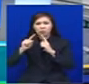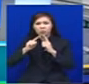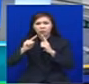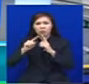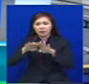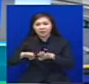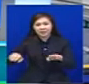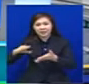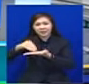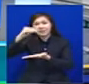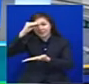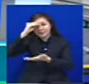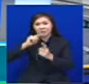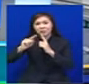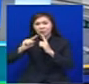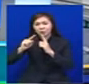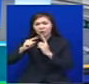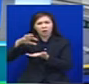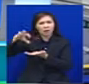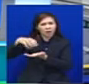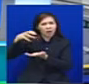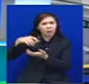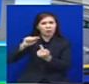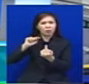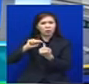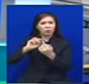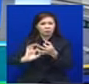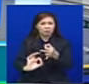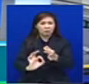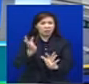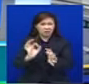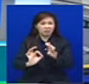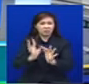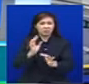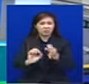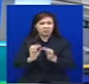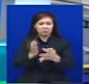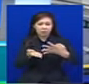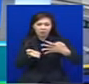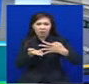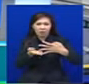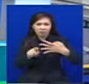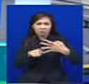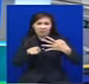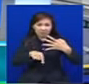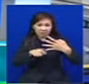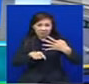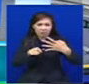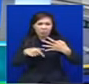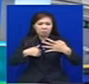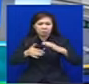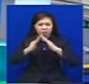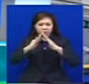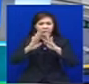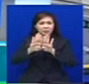กับนักเรียนที่รอดชีวิตนะครับก ็ คือเล่าให้ฟังว่าไฟเนี่ยโหมจากข้างล่างขึ้นบน ครับ จึงทําให้เนี่ยไม่สามารถออกทาง